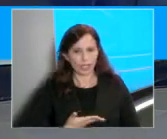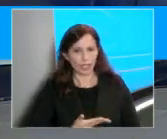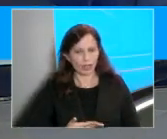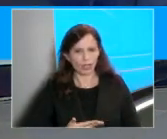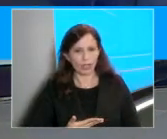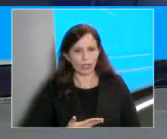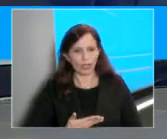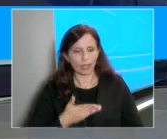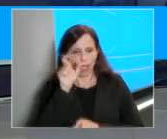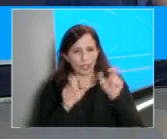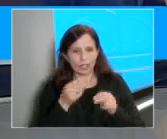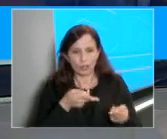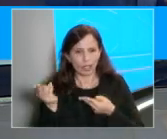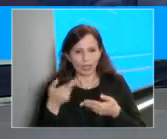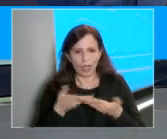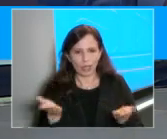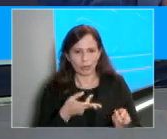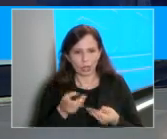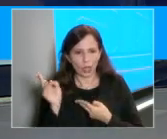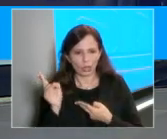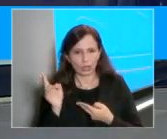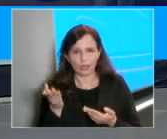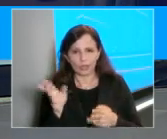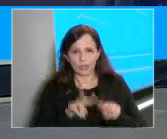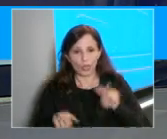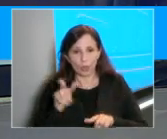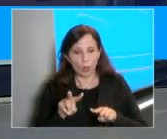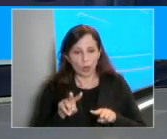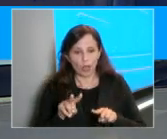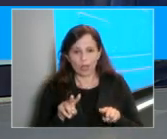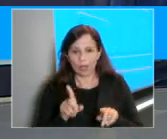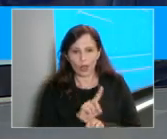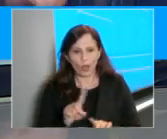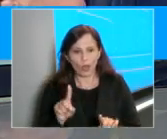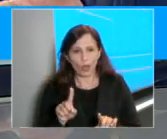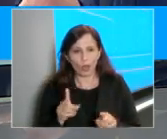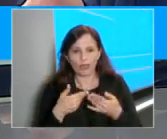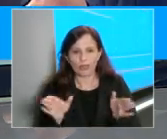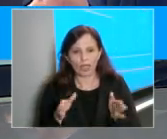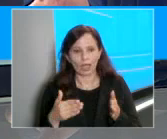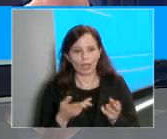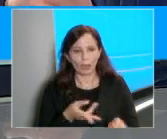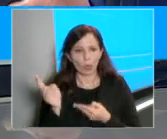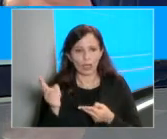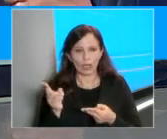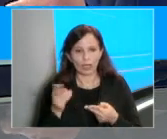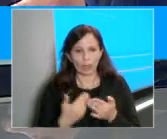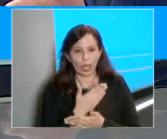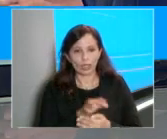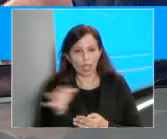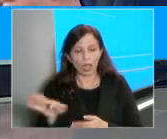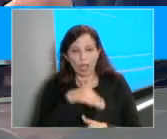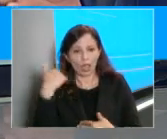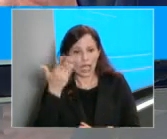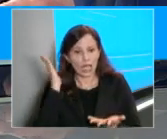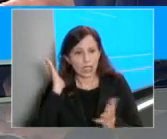אנשים נמצאים בבתי חולים בלי מיטות, בלי טיפול עולם, לא נפתחים בתי חולים חדשים בפריפריה. חלס, די,